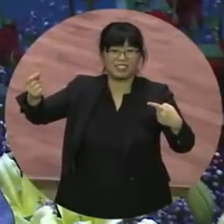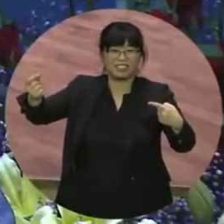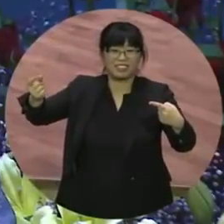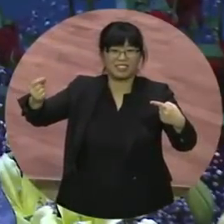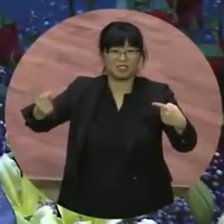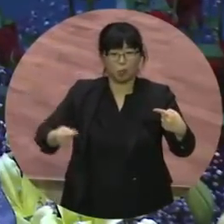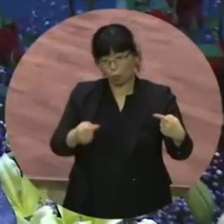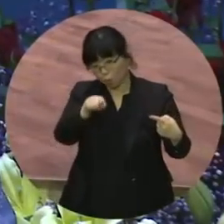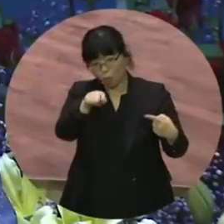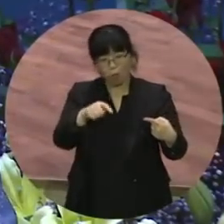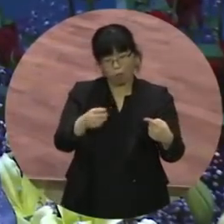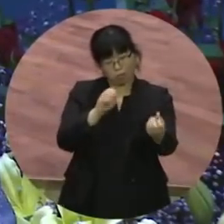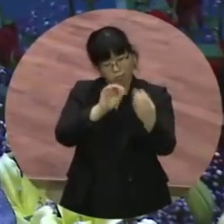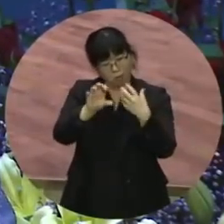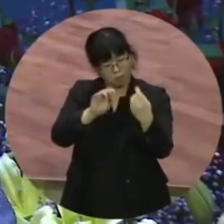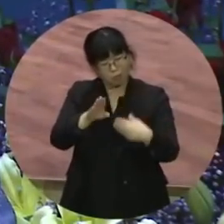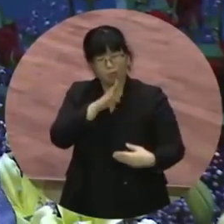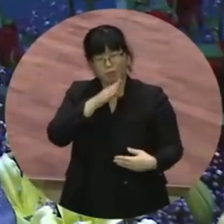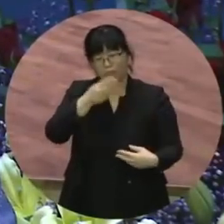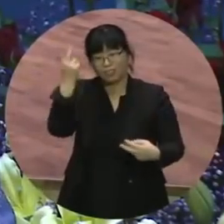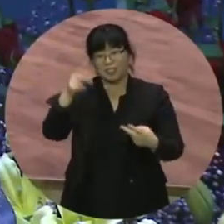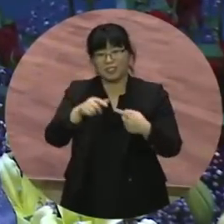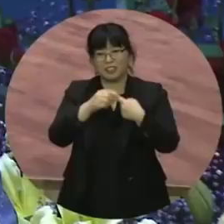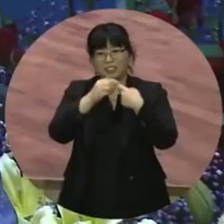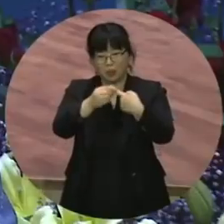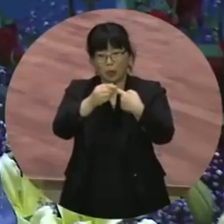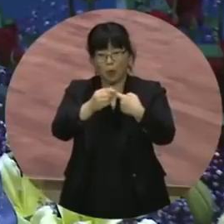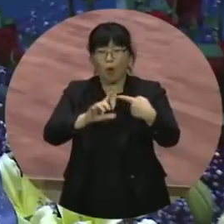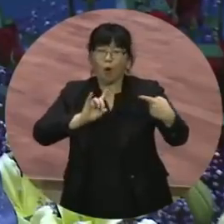머리 좋네. 솔라 스크립추라,